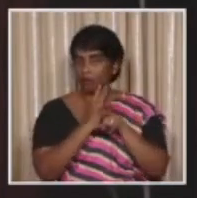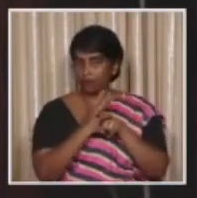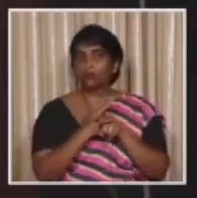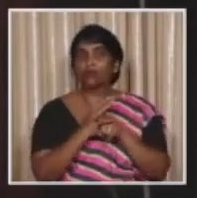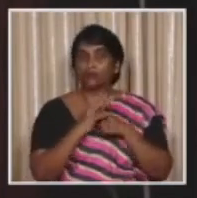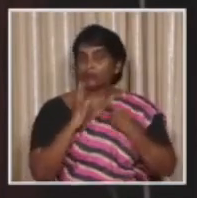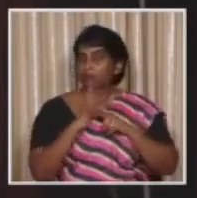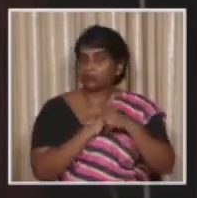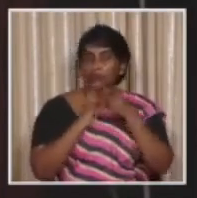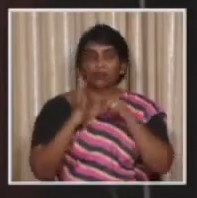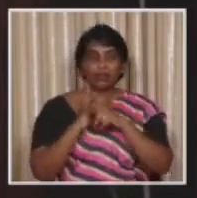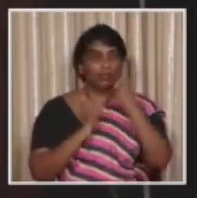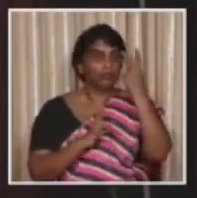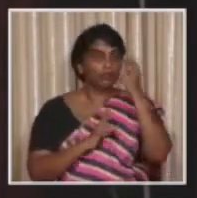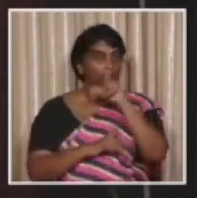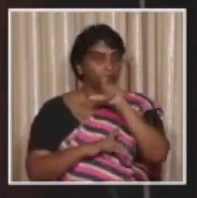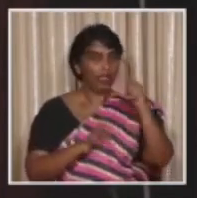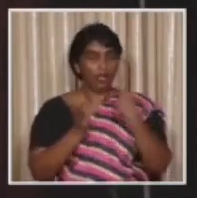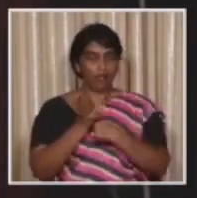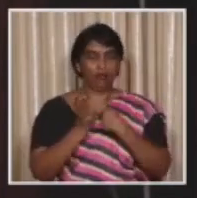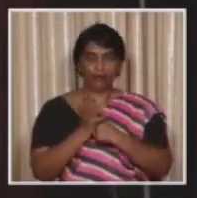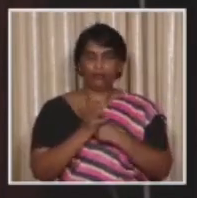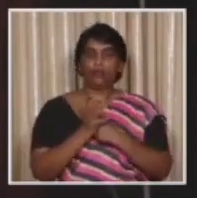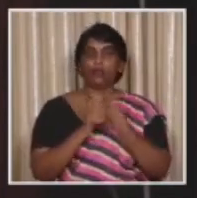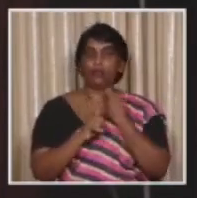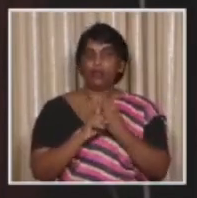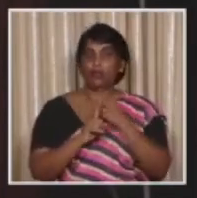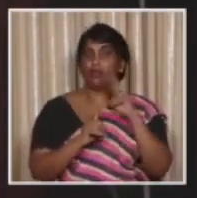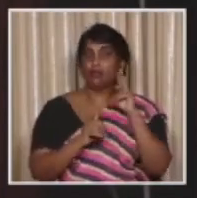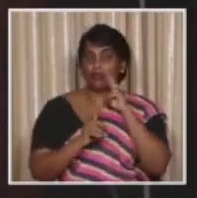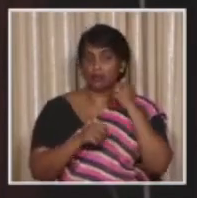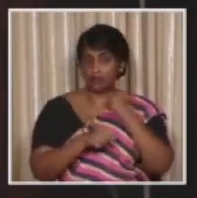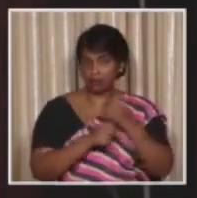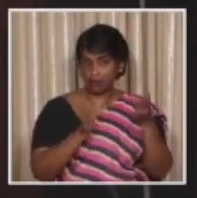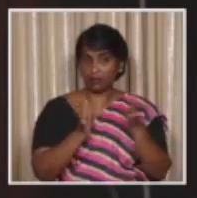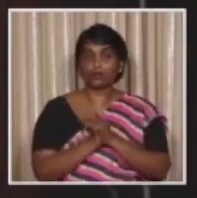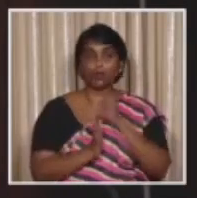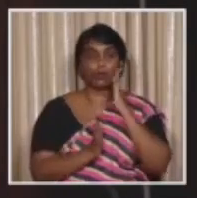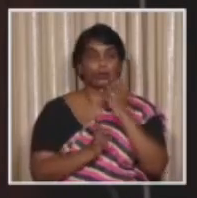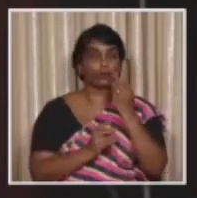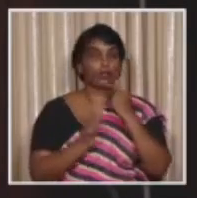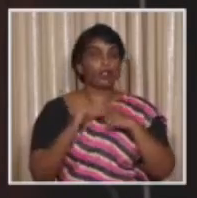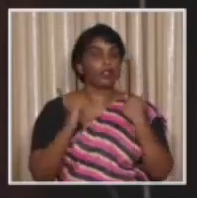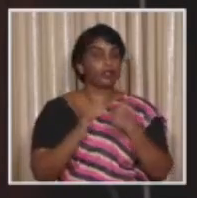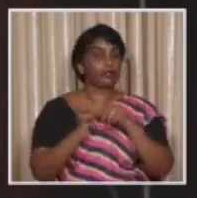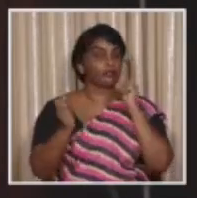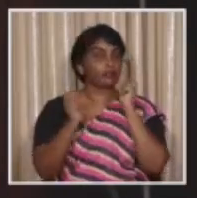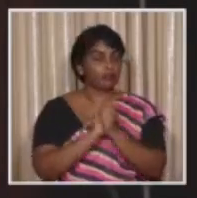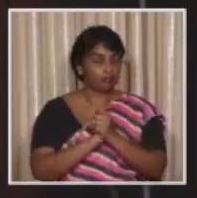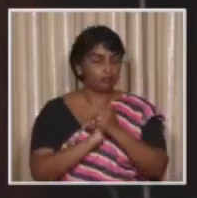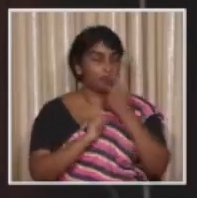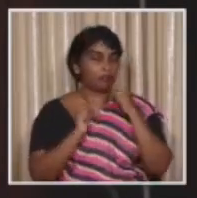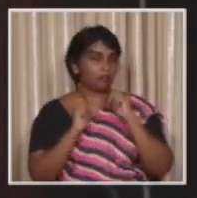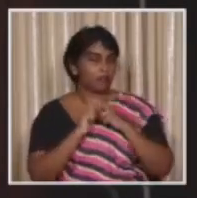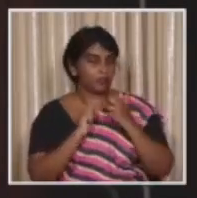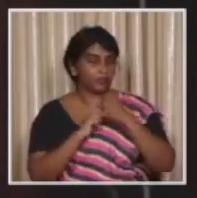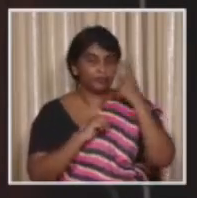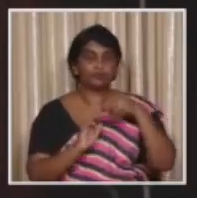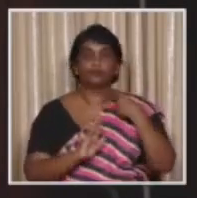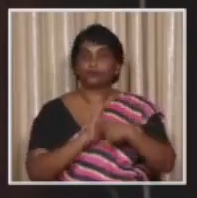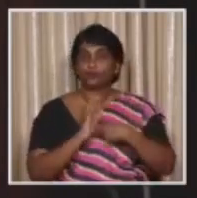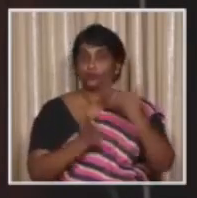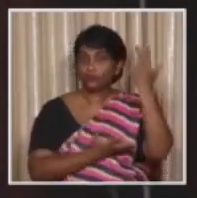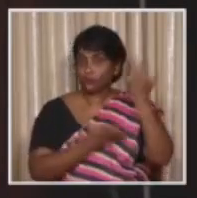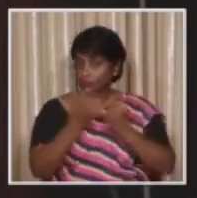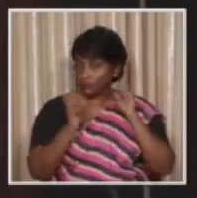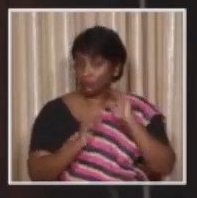ලස්සෙන් රිංගලා 2017 රවි කරුණානායකලා රනිල් වික්‍රමසිංහ මහත්තයාගේ ආණ්ඩුව විදේශ විනිමය පනත වෙනස් කිරීමේ ප්‍රතිඵලයේ විදියට අපේ රටට